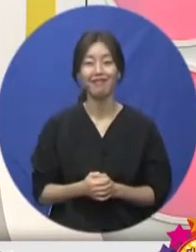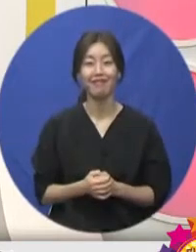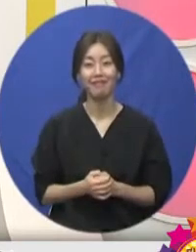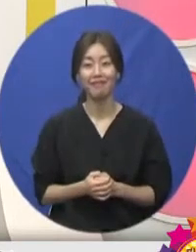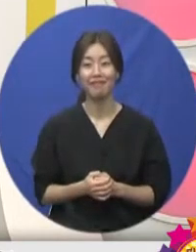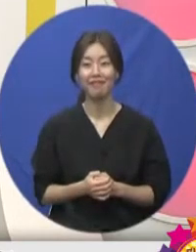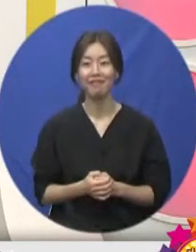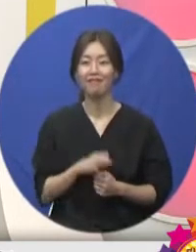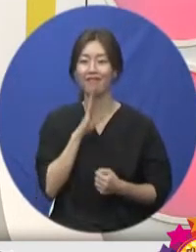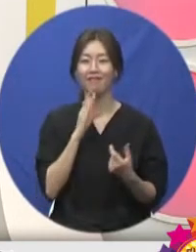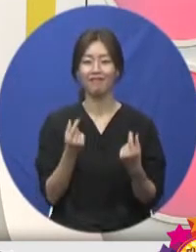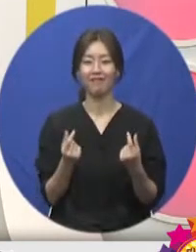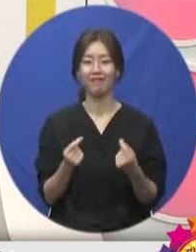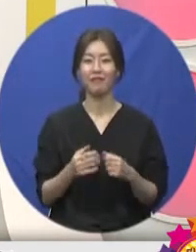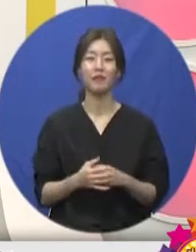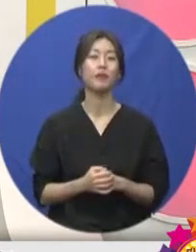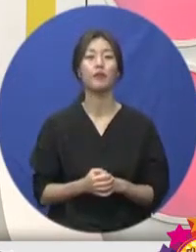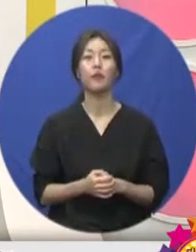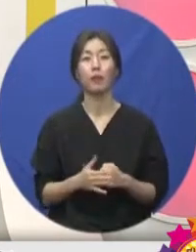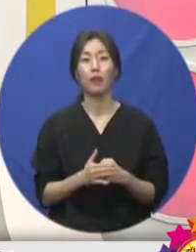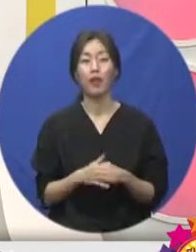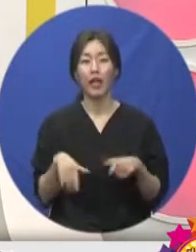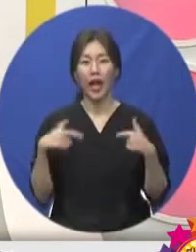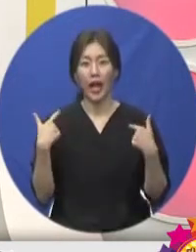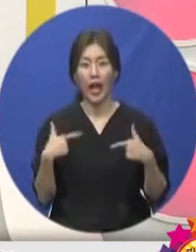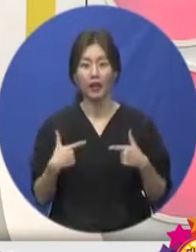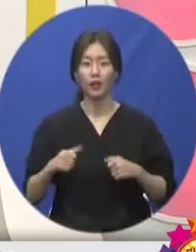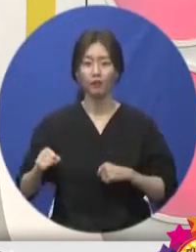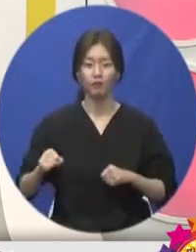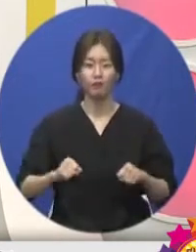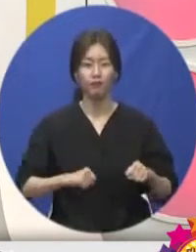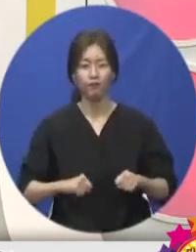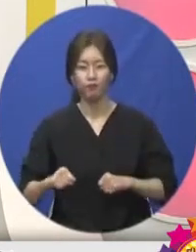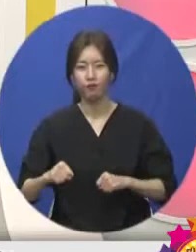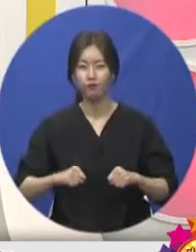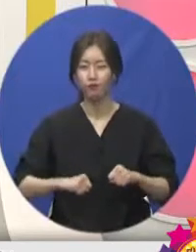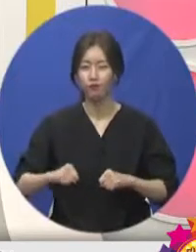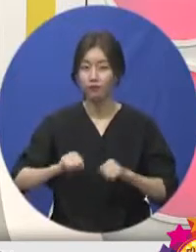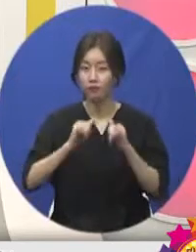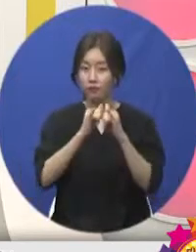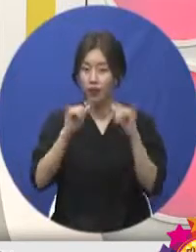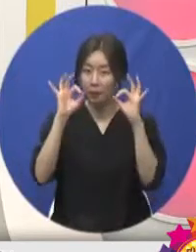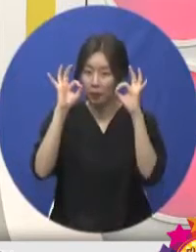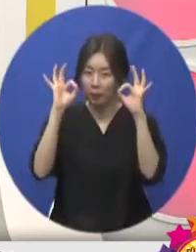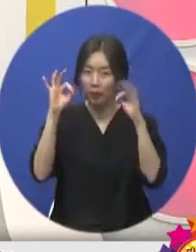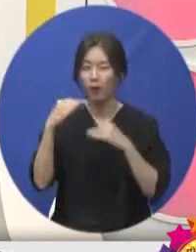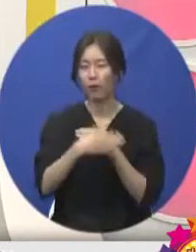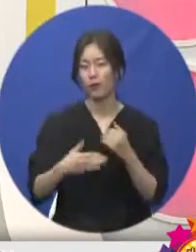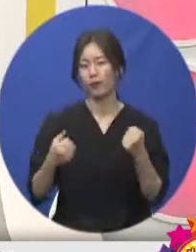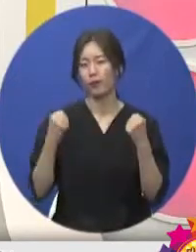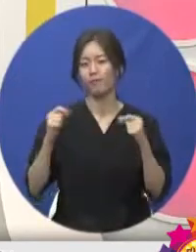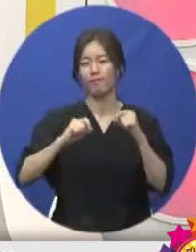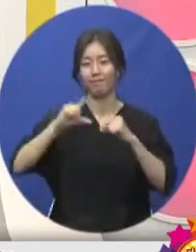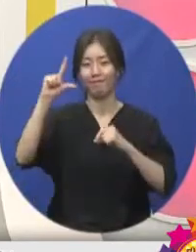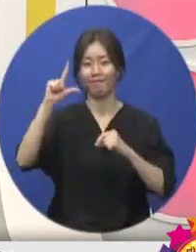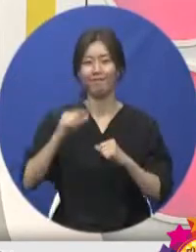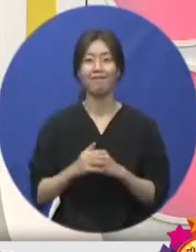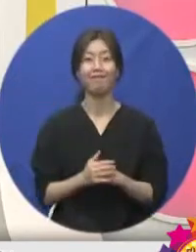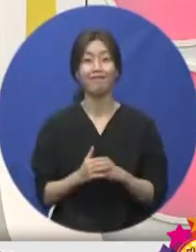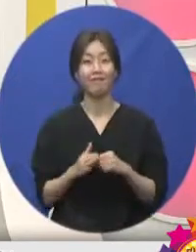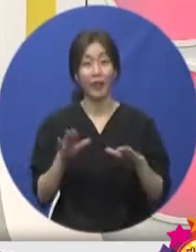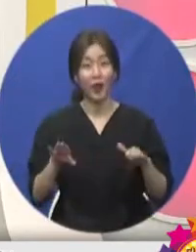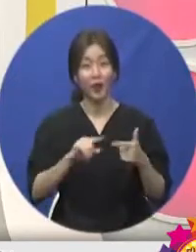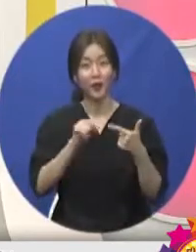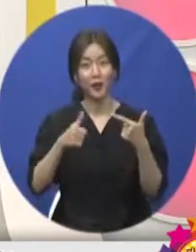그쵸? 예, 그렇지요. 네, 그러니까 항상 이렇게 움직이신 분들이 건강하시거든요. 예. 그러게요. 자. 오늘도요 열심히 네. 노래